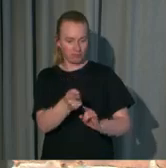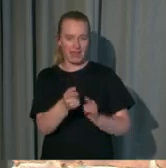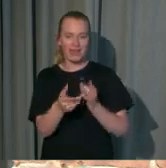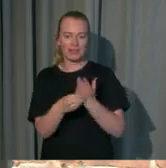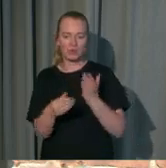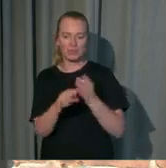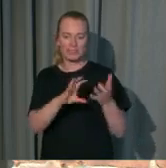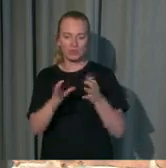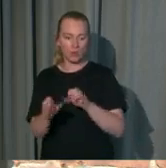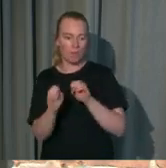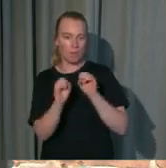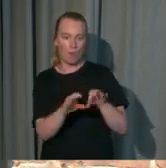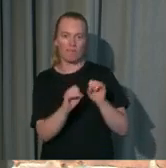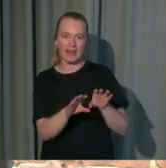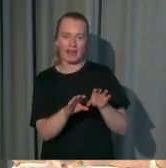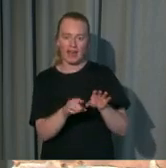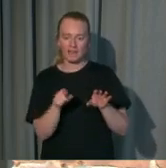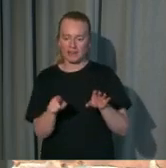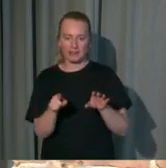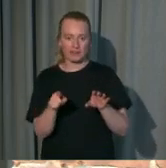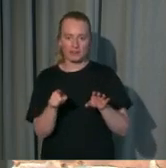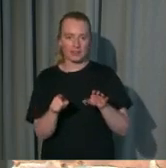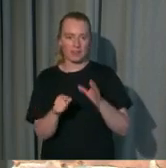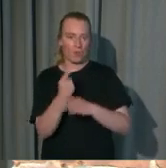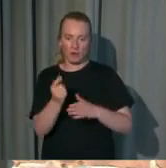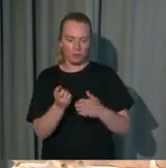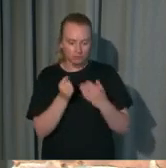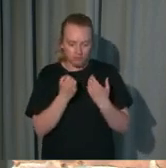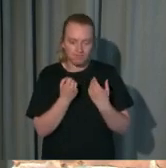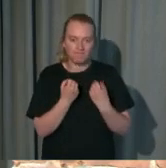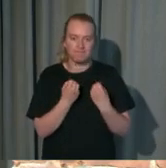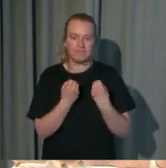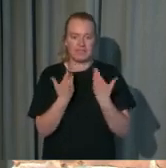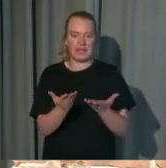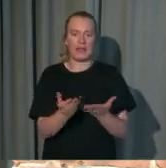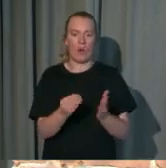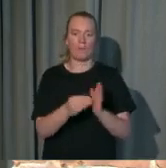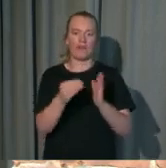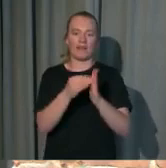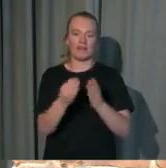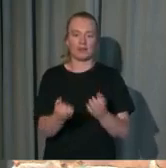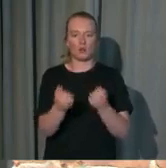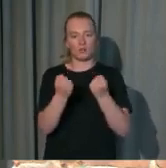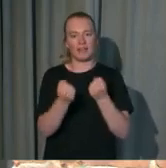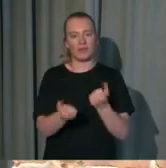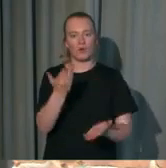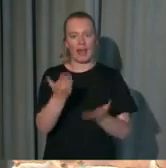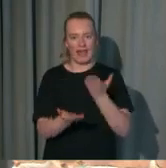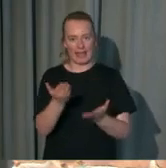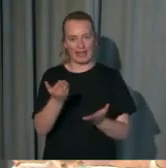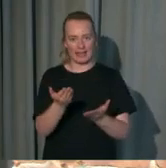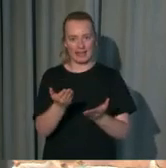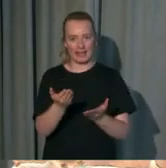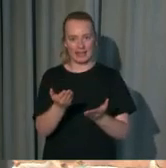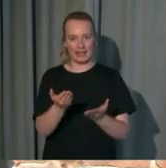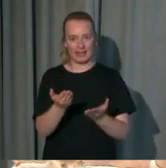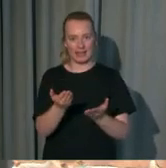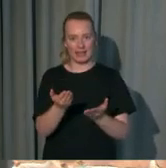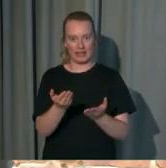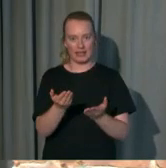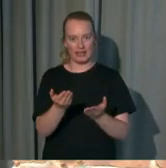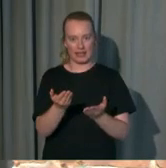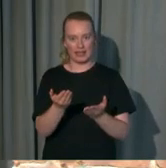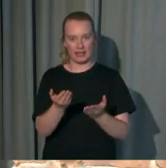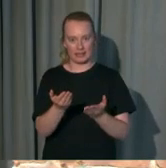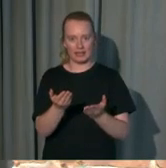da ikke fikk kommet med en oppdatert trusselvurdering mot eller faren som